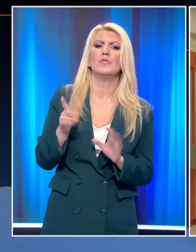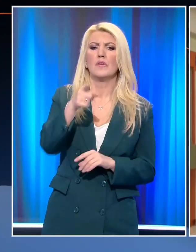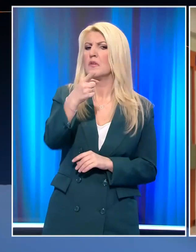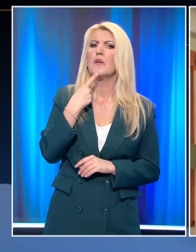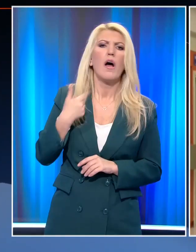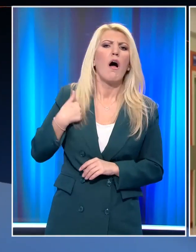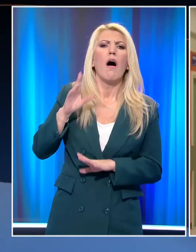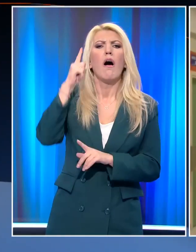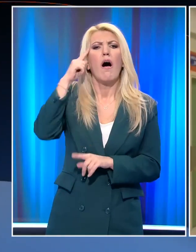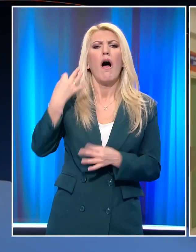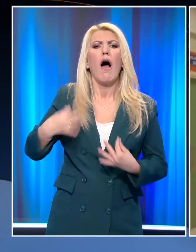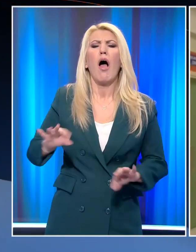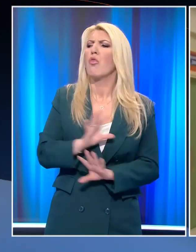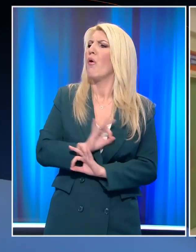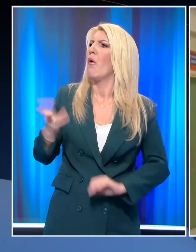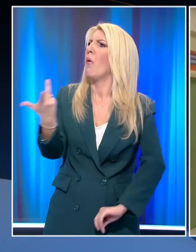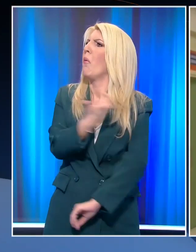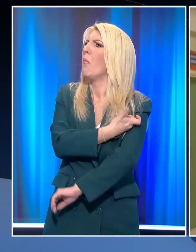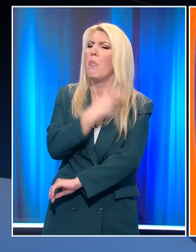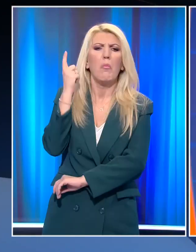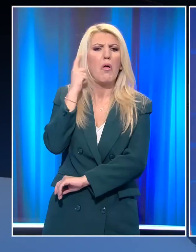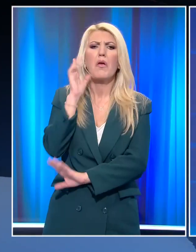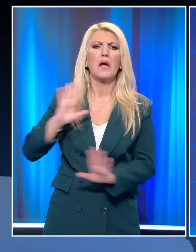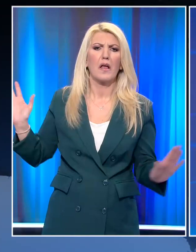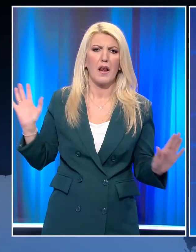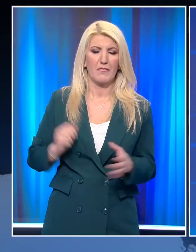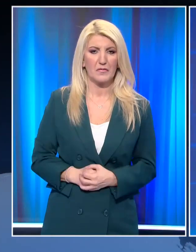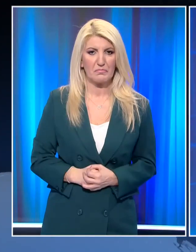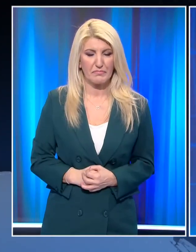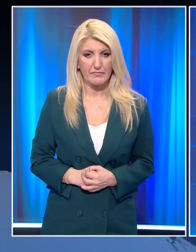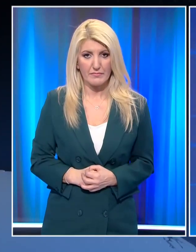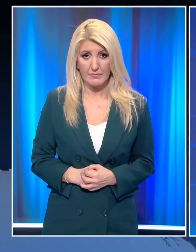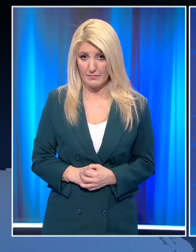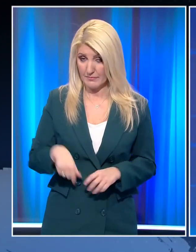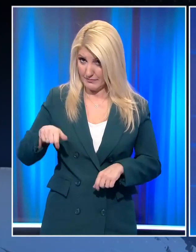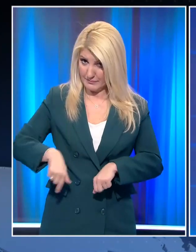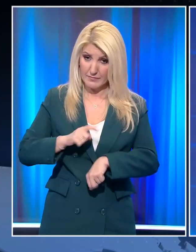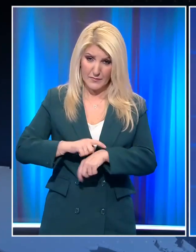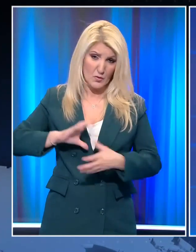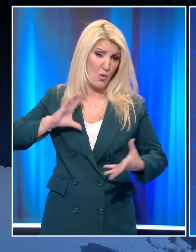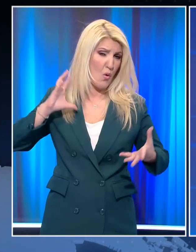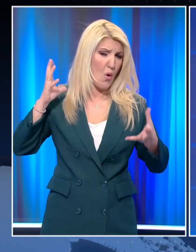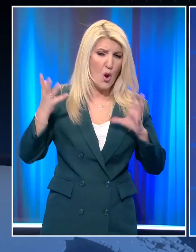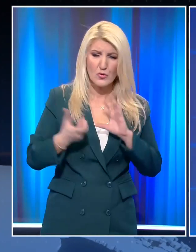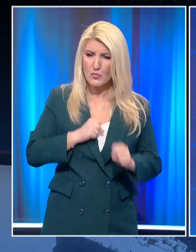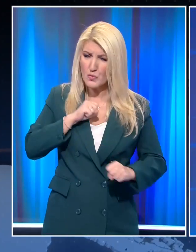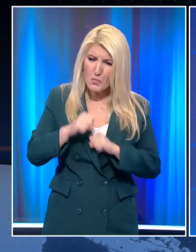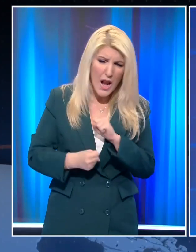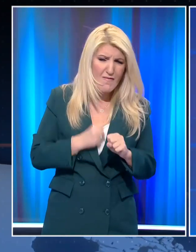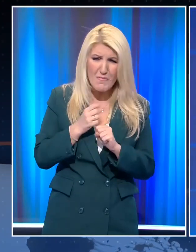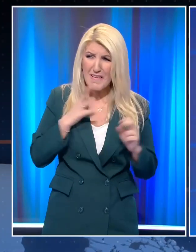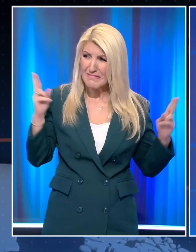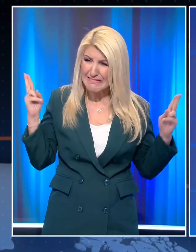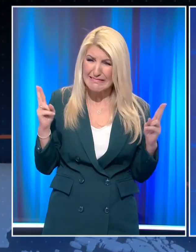Δεν το κατάλαβα καθόλου τη δουλειά. Την ώρα που ολόκληρος ο πλανήτης δίνει μάχη για να συγκρατήσει